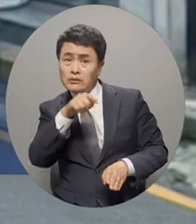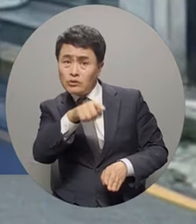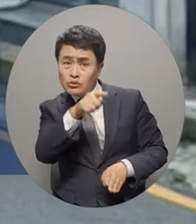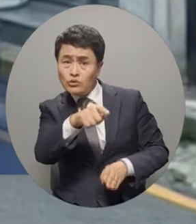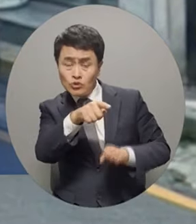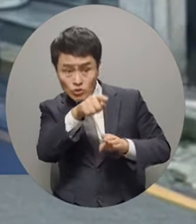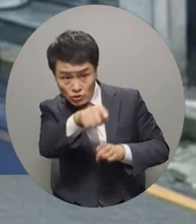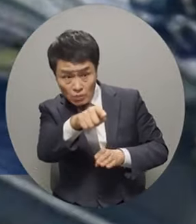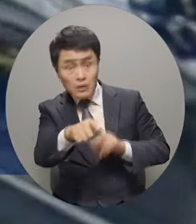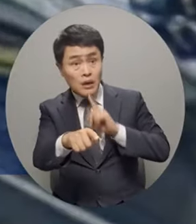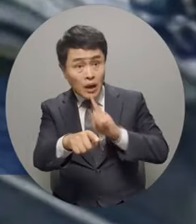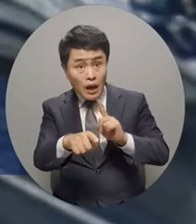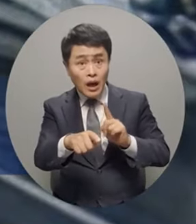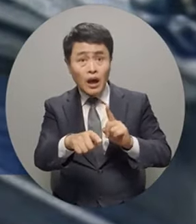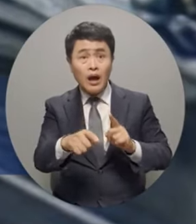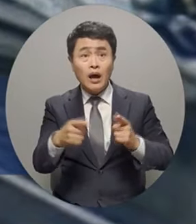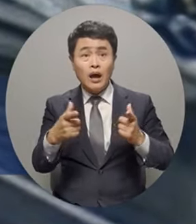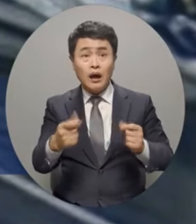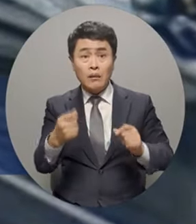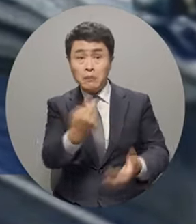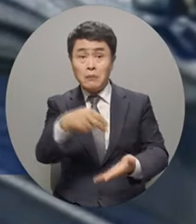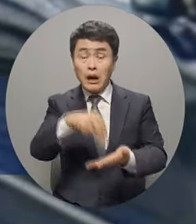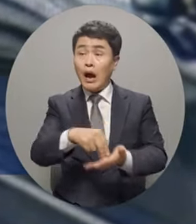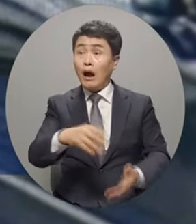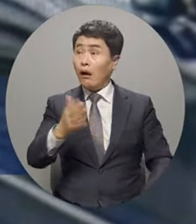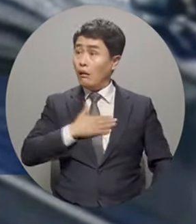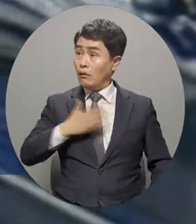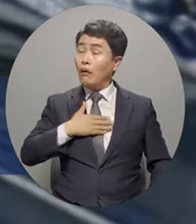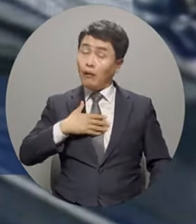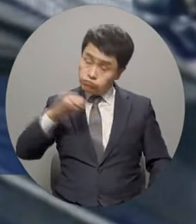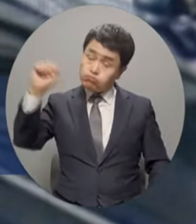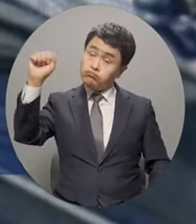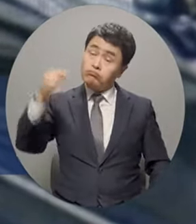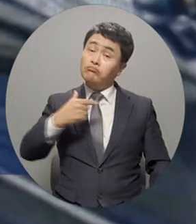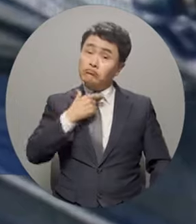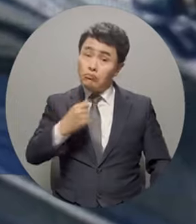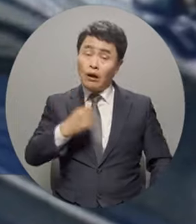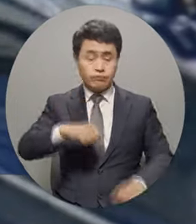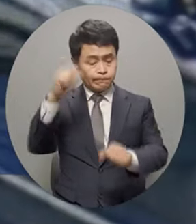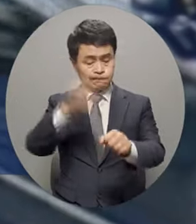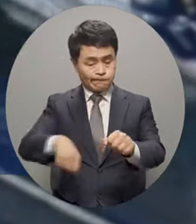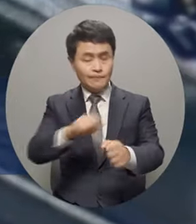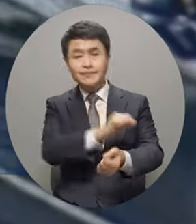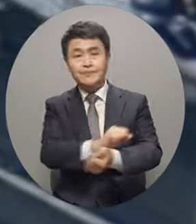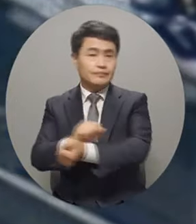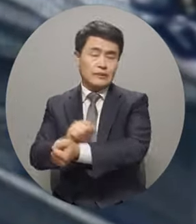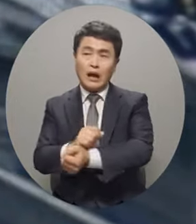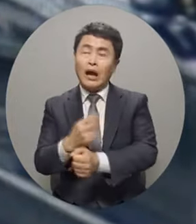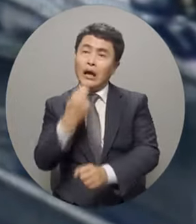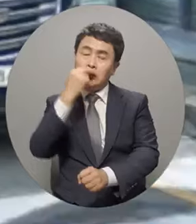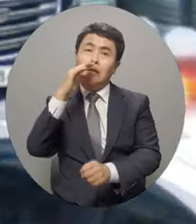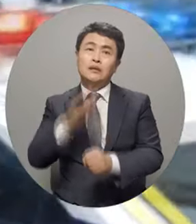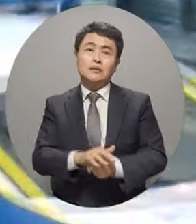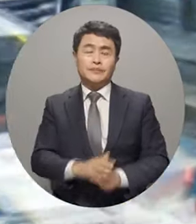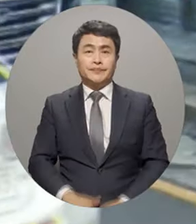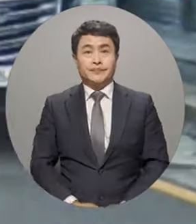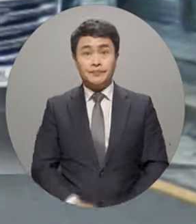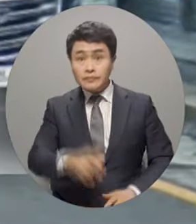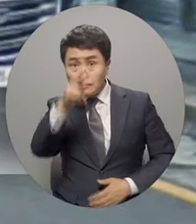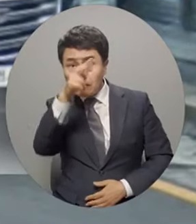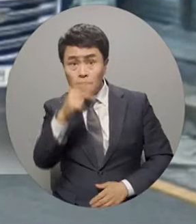저분이에요 그랬더니 예, 꼴떡 일어나면서 제가 그랬어요 하면서 바로 수갑 태우셨죠. 황당하죠.